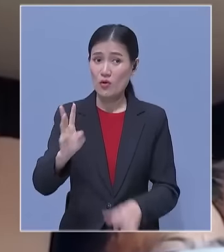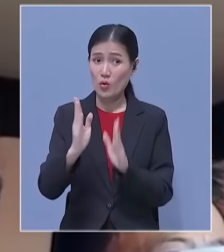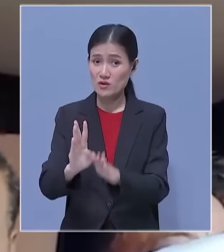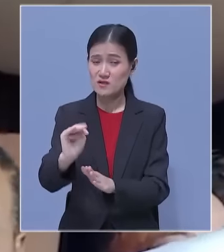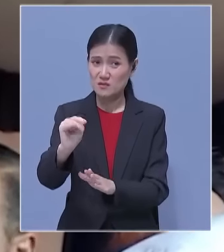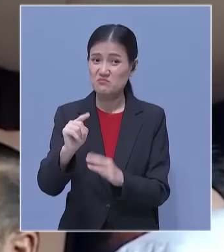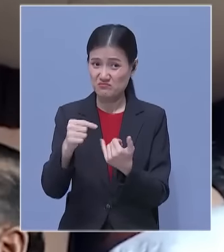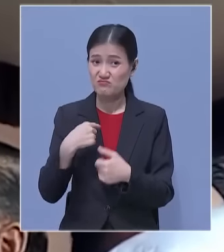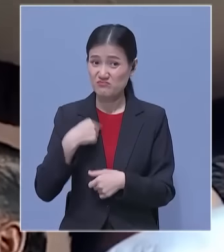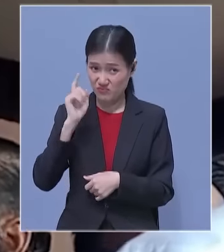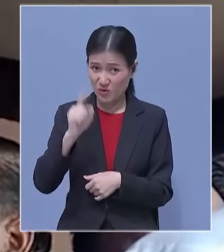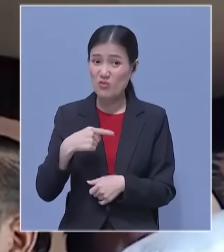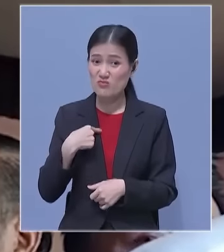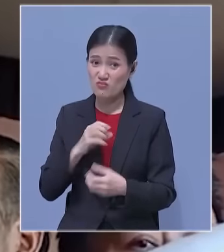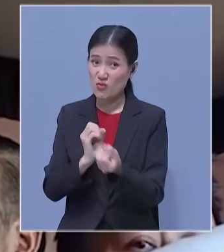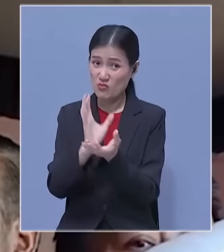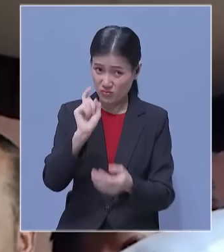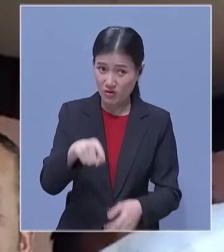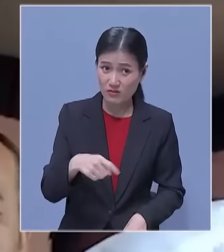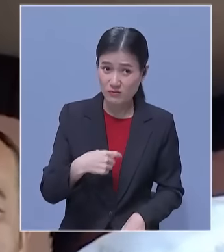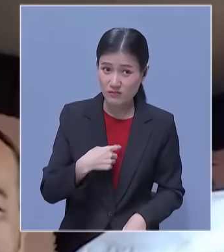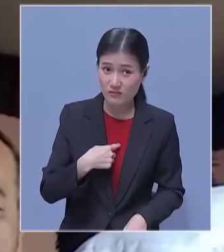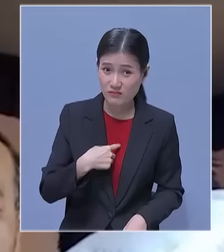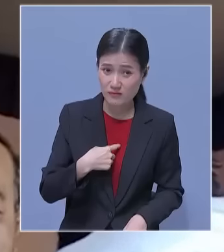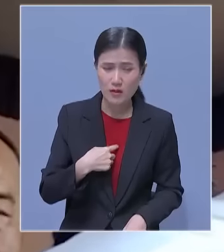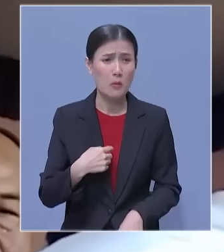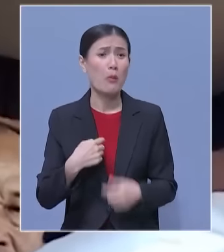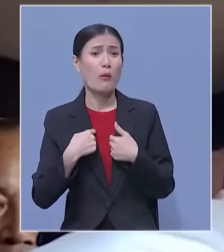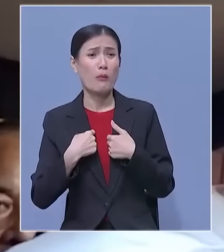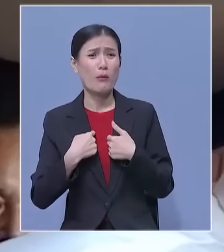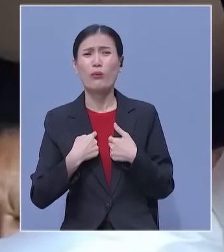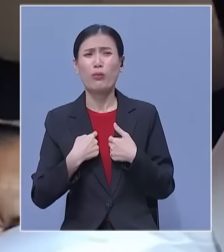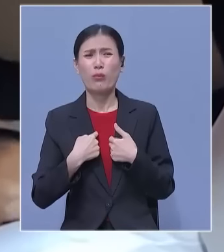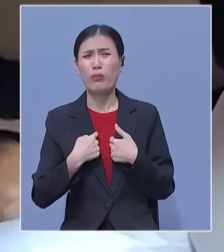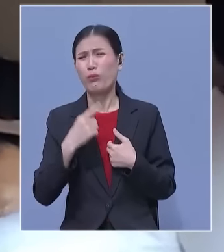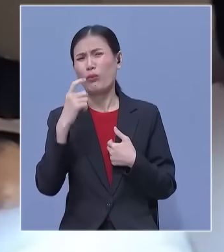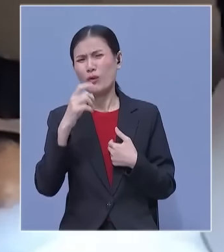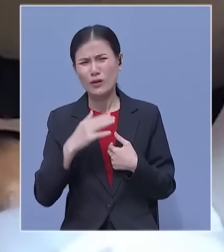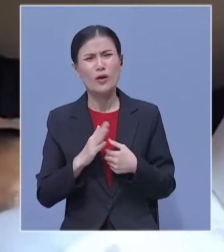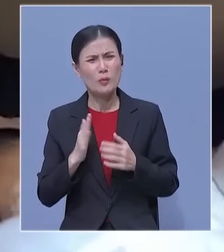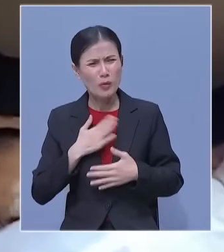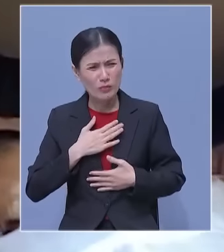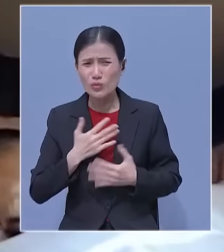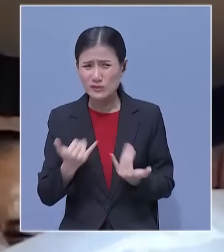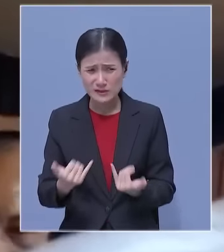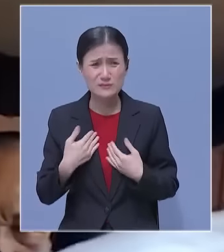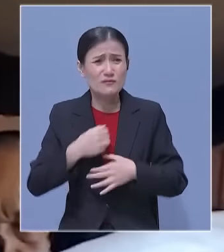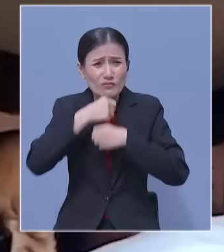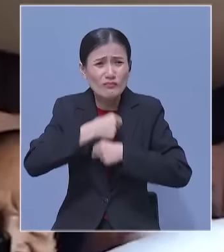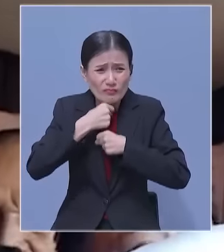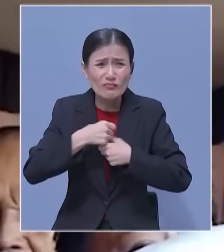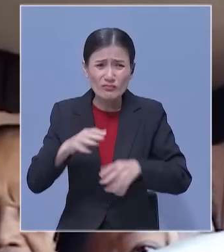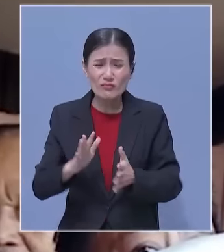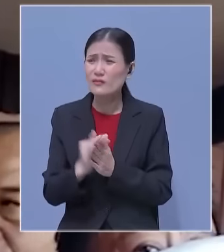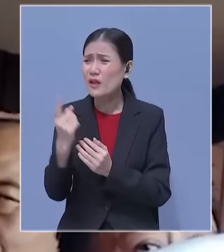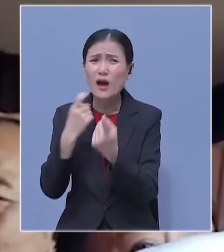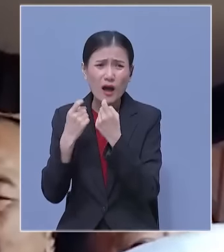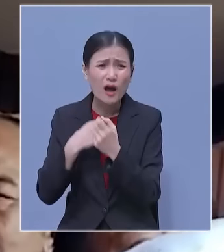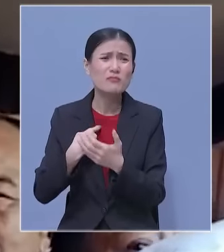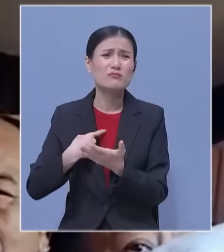โอ้ผมที่ไม่มีสิทธิ์อะไรผมเนี่ยวันนี้ก็เป็นคนแก่คนหนึ่งก็ให้คำปรึกษารุ่น